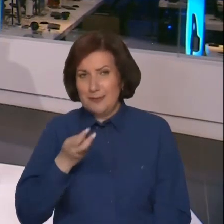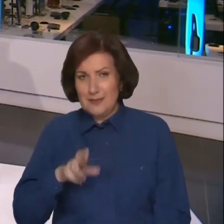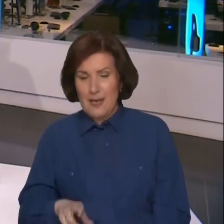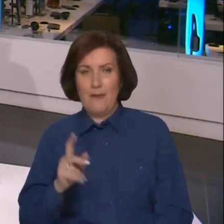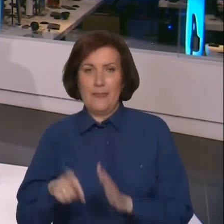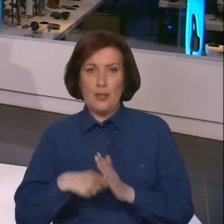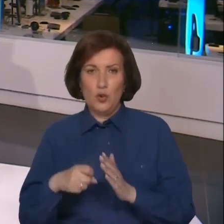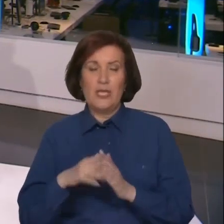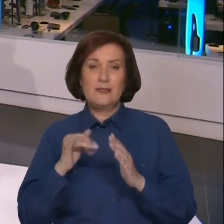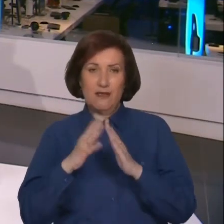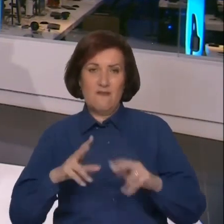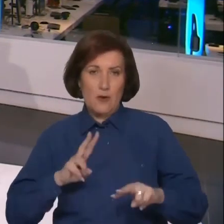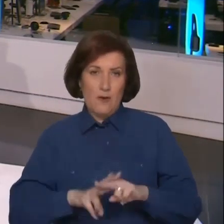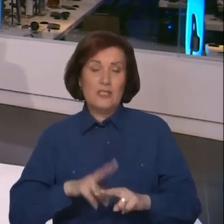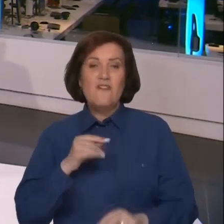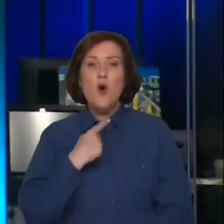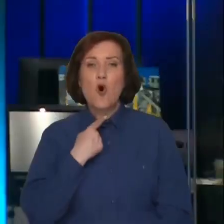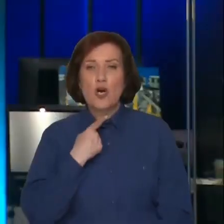номер 27 у Горлівці.